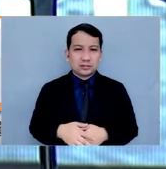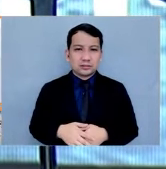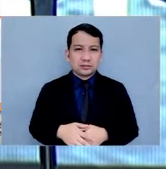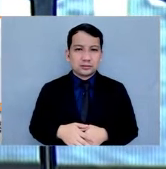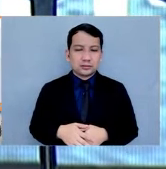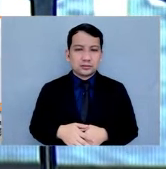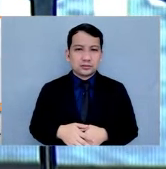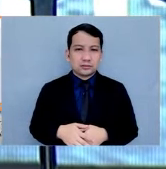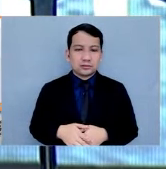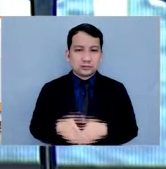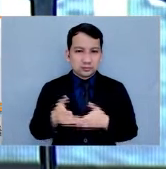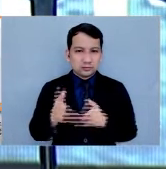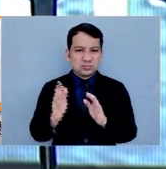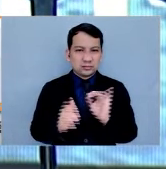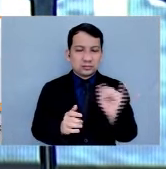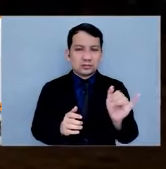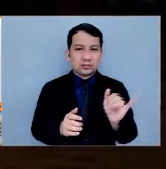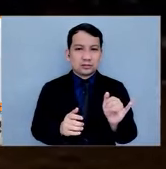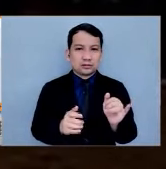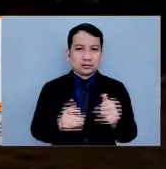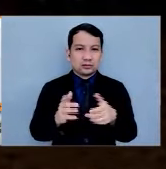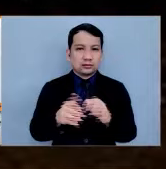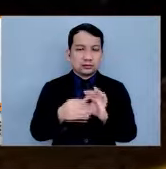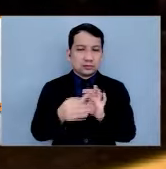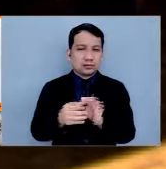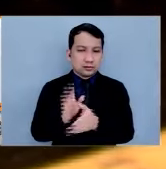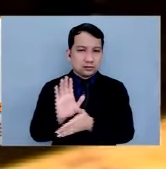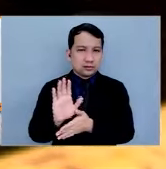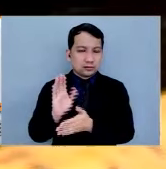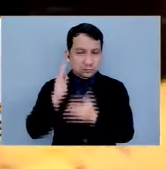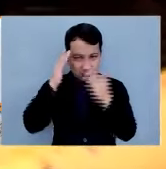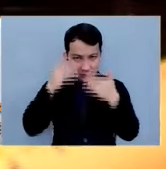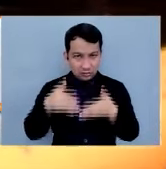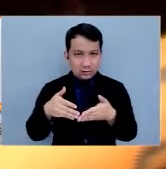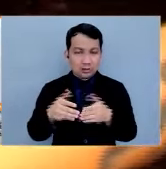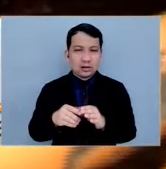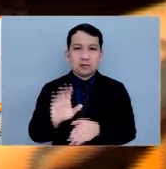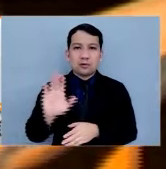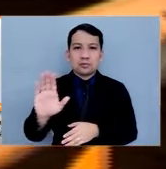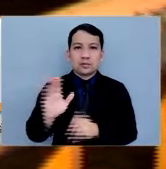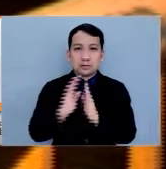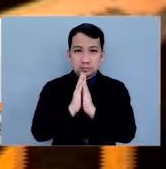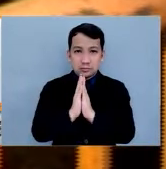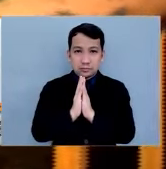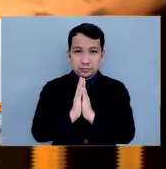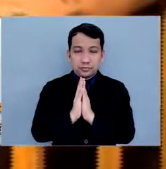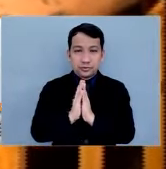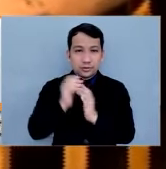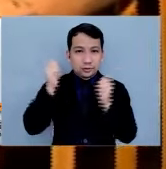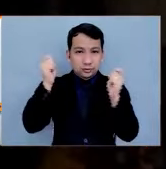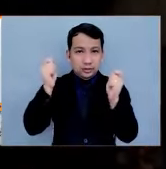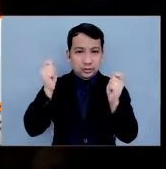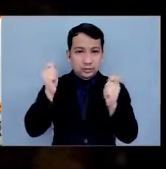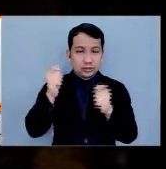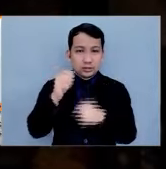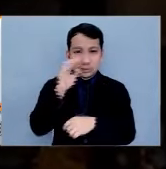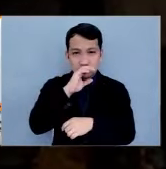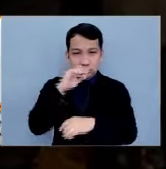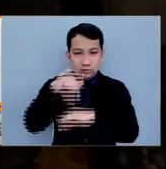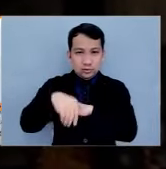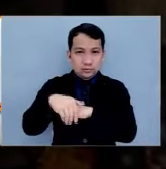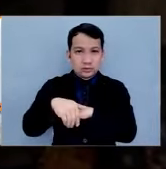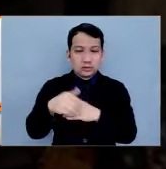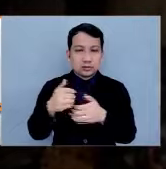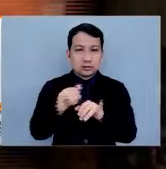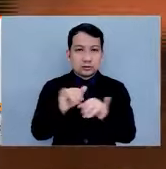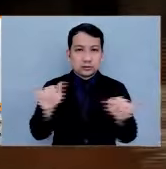Let us stick to that. Sinabi yan ni Duterte sa prayer rally kagabi sa Cebu City, kasabay ng anibersaryo ng